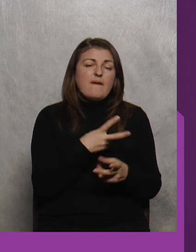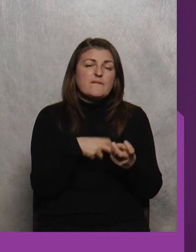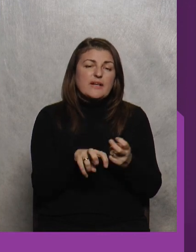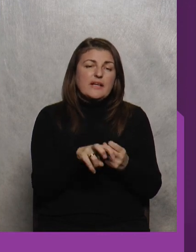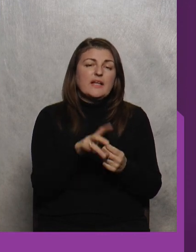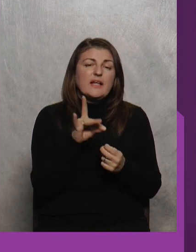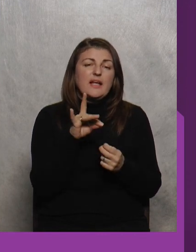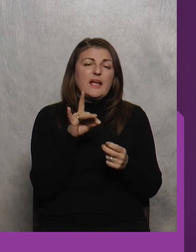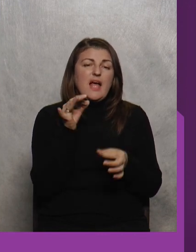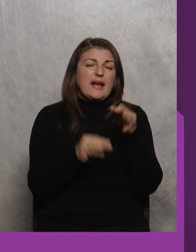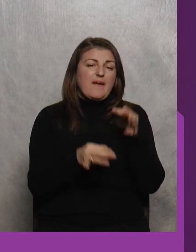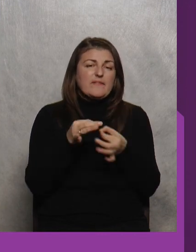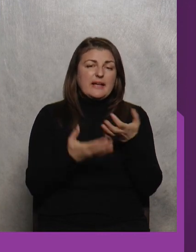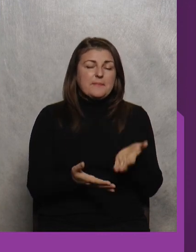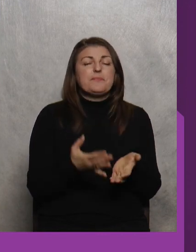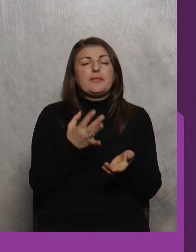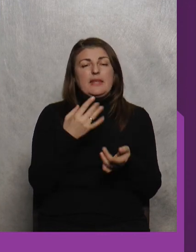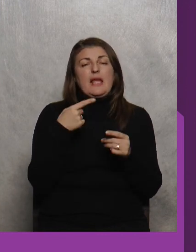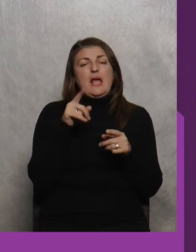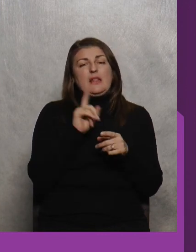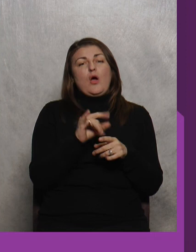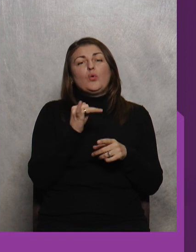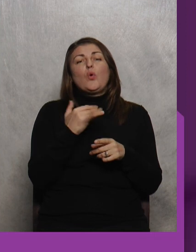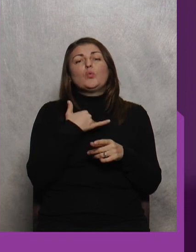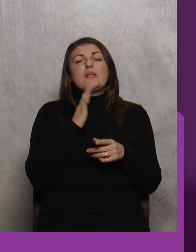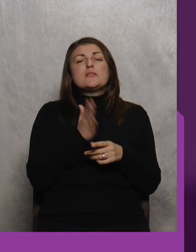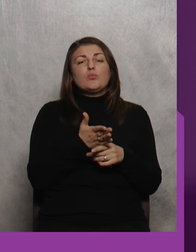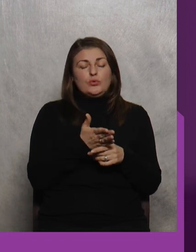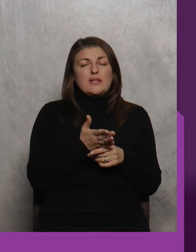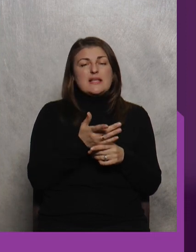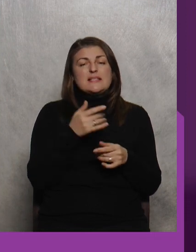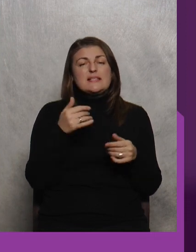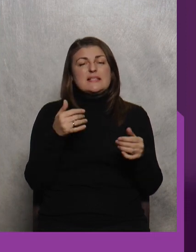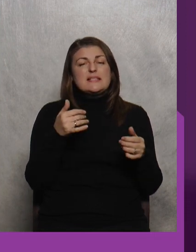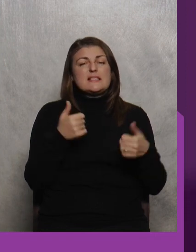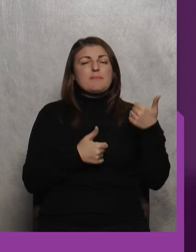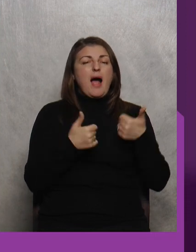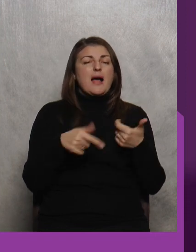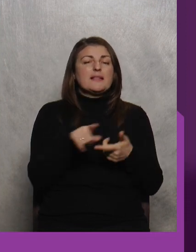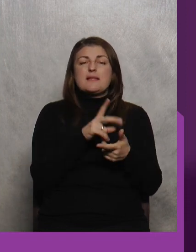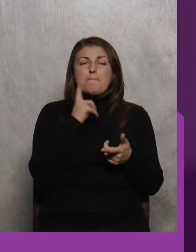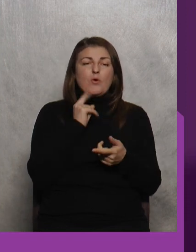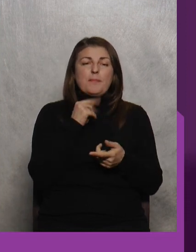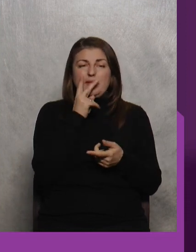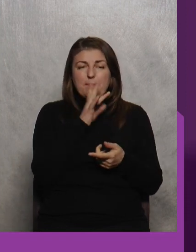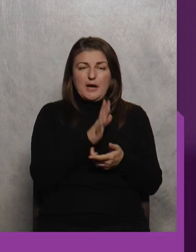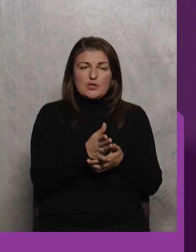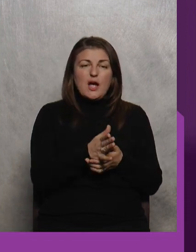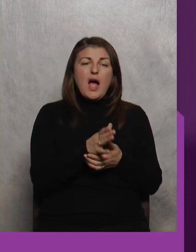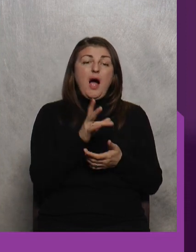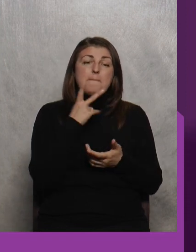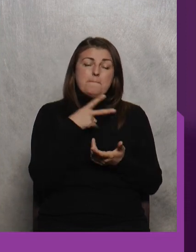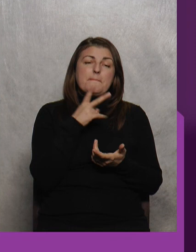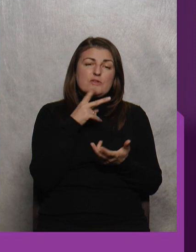вихід рефері. Хто у нас буде змагатися, поки що ми не бачимо. А